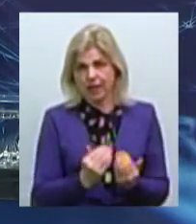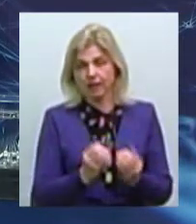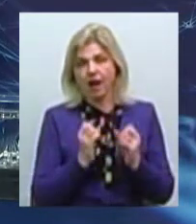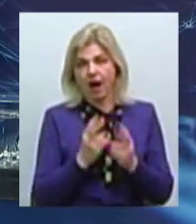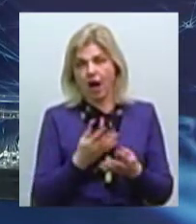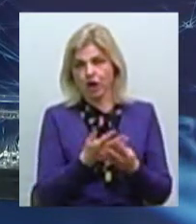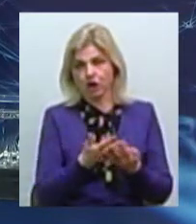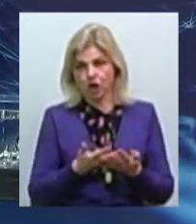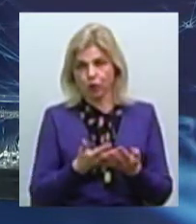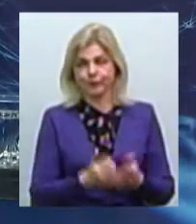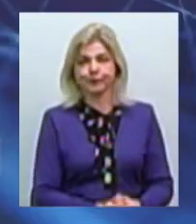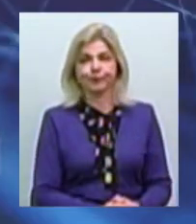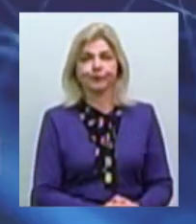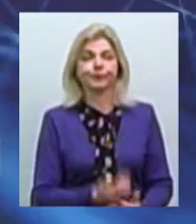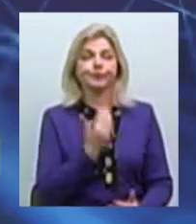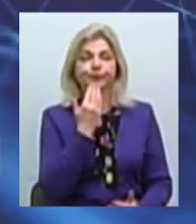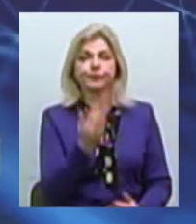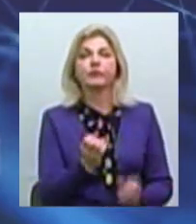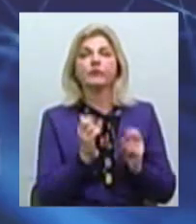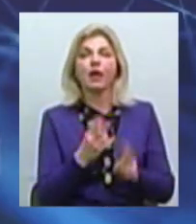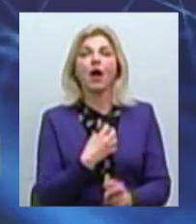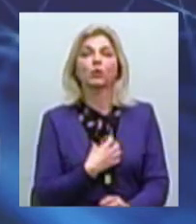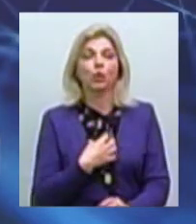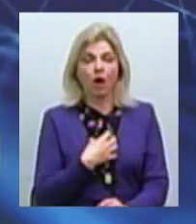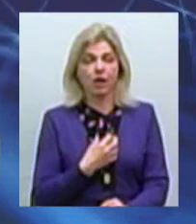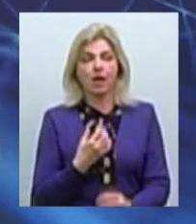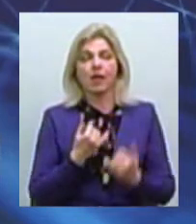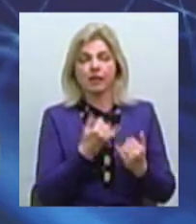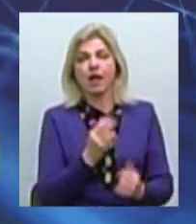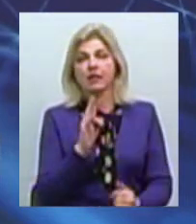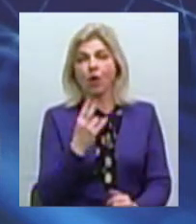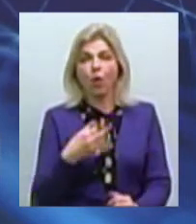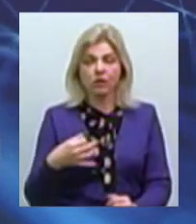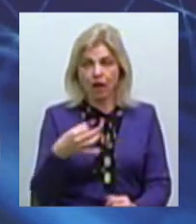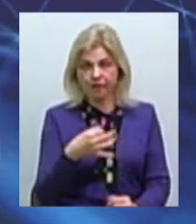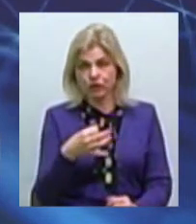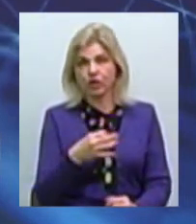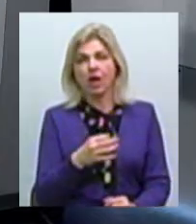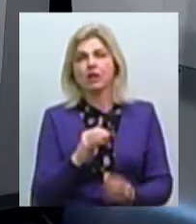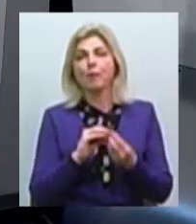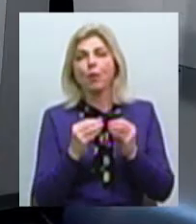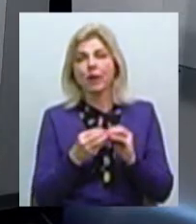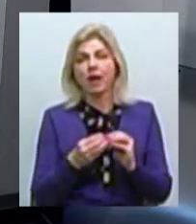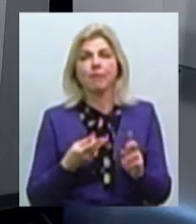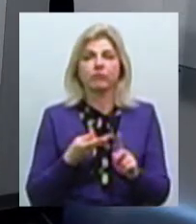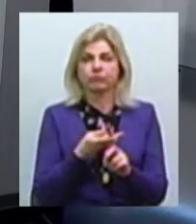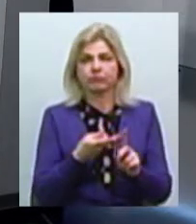скажи давно сказано сколько актуальным для мы cлeдyющим и проблема рейдерства ну как и во всей украине